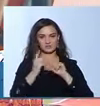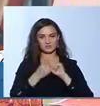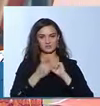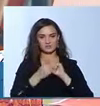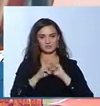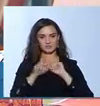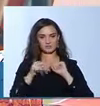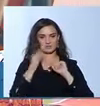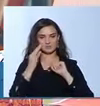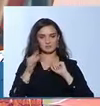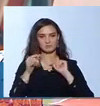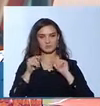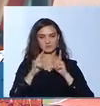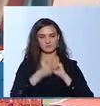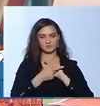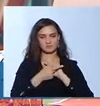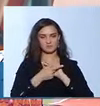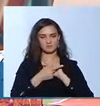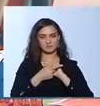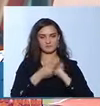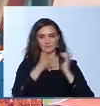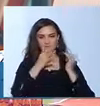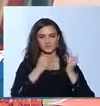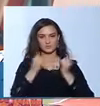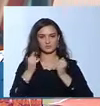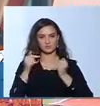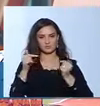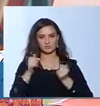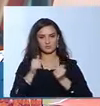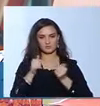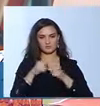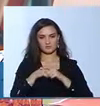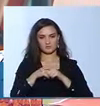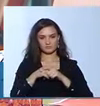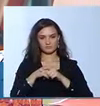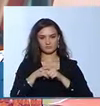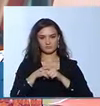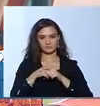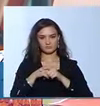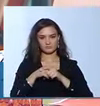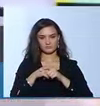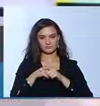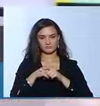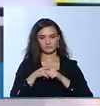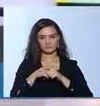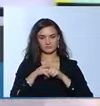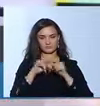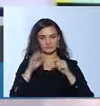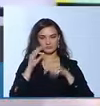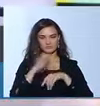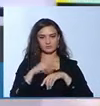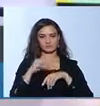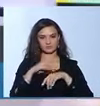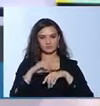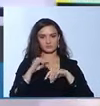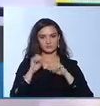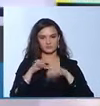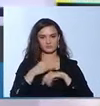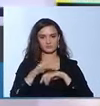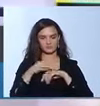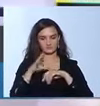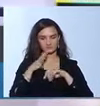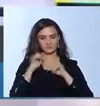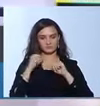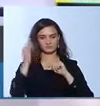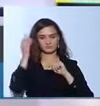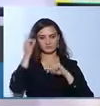და თმის რაოდენობის ცვლილება სეზონის შესაბამისად? არის თუ არა ფიზიკა ახასიათებს თმის ცვენას? ესაც შეიძლება გავიდეს